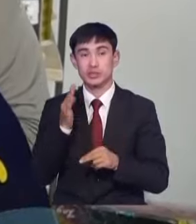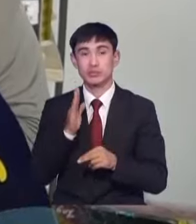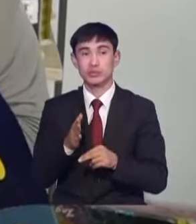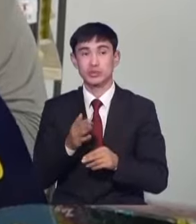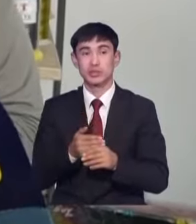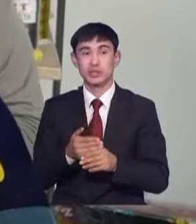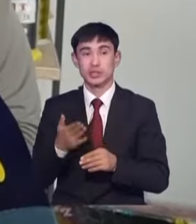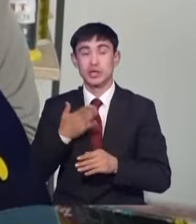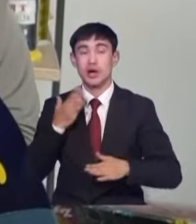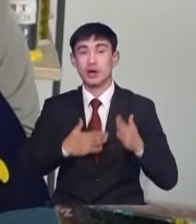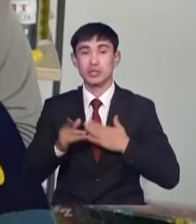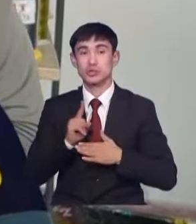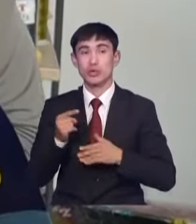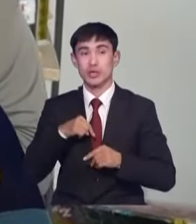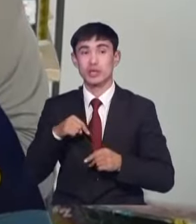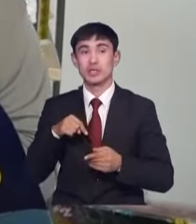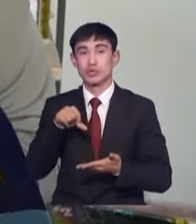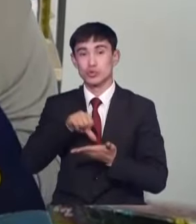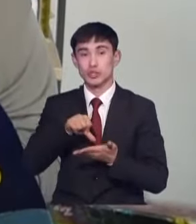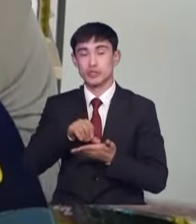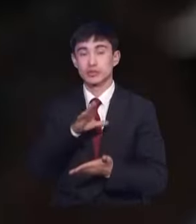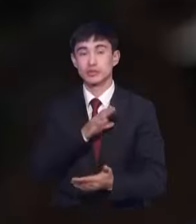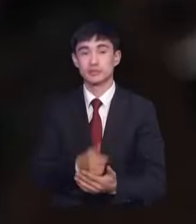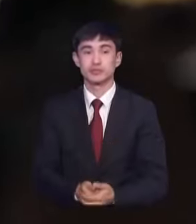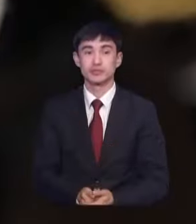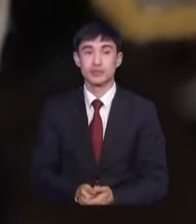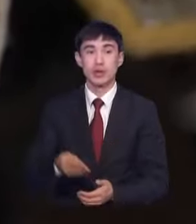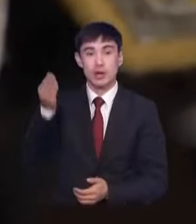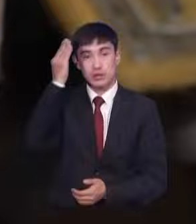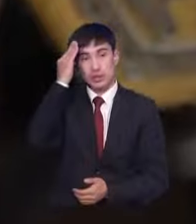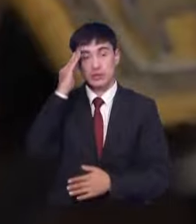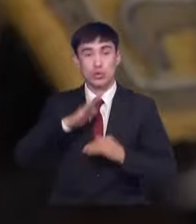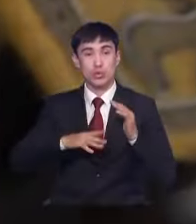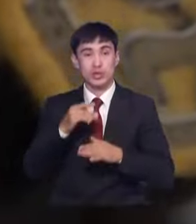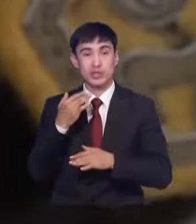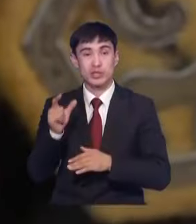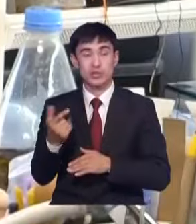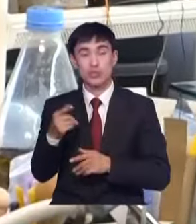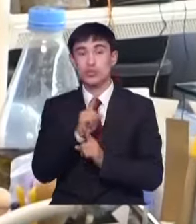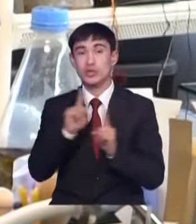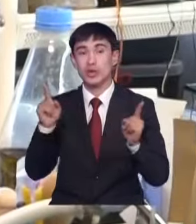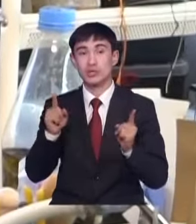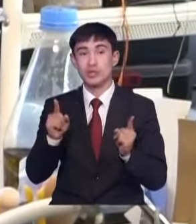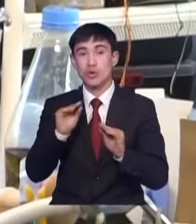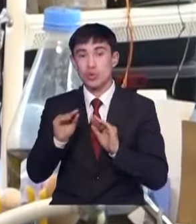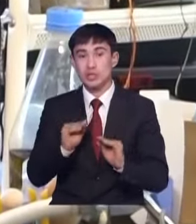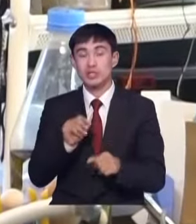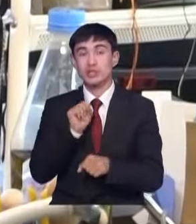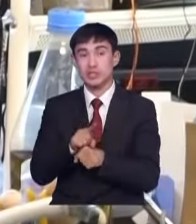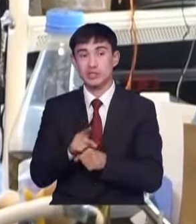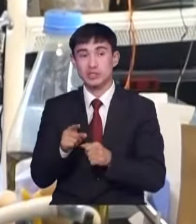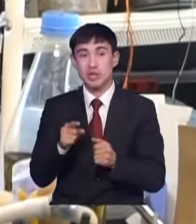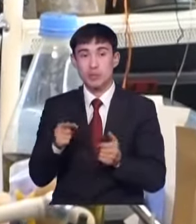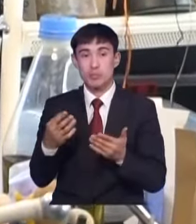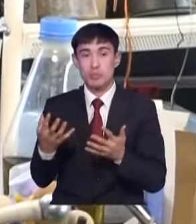И я очень рада что я сама приняла там в нём участие талантливая Рукодельница которая создаёт уникальные украшения на заказ тщательно